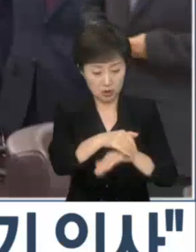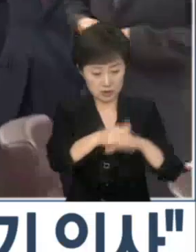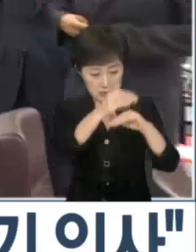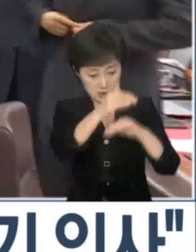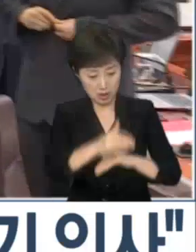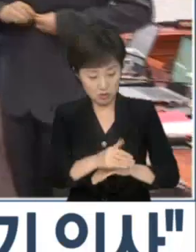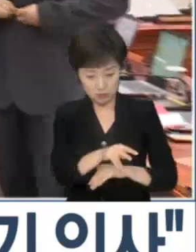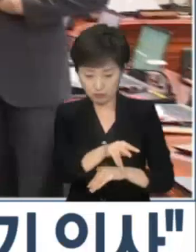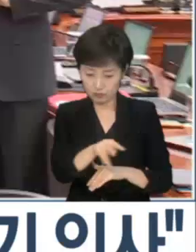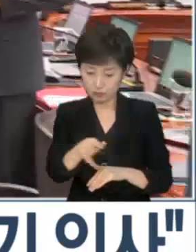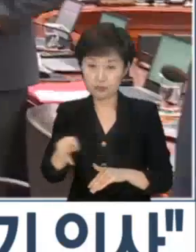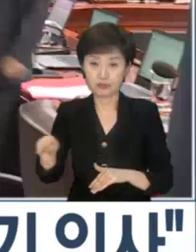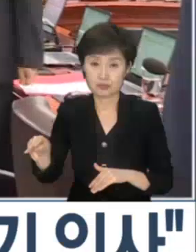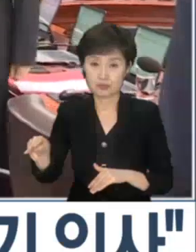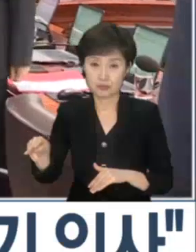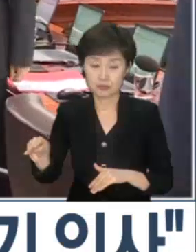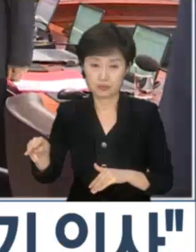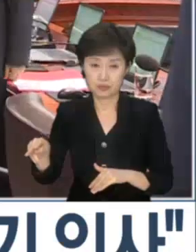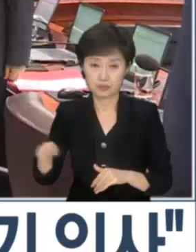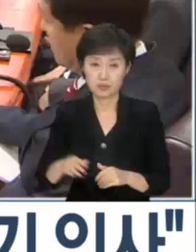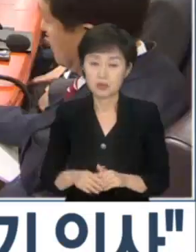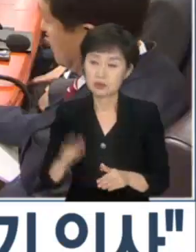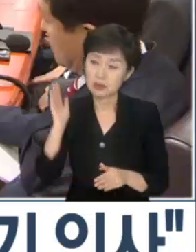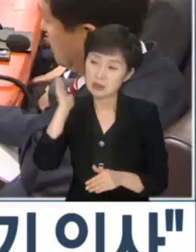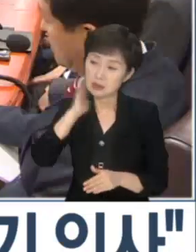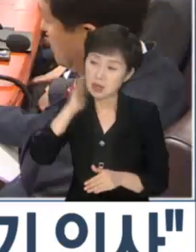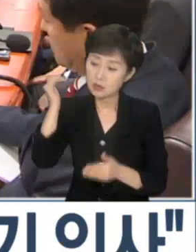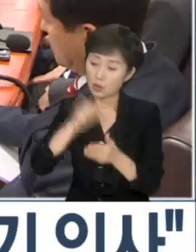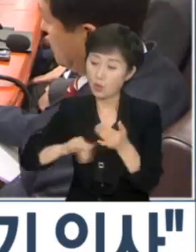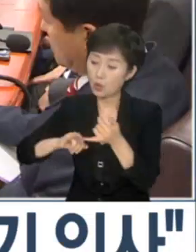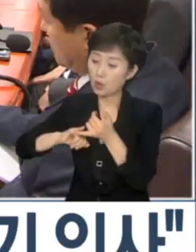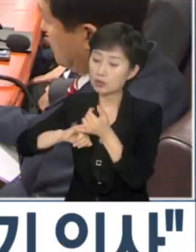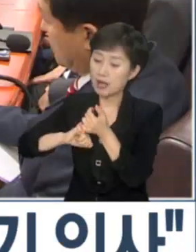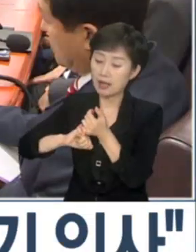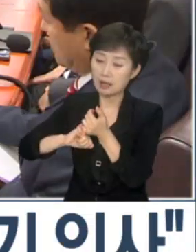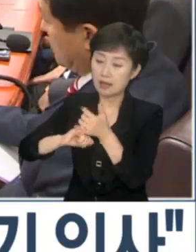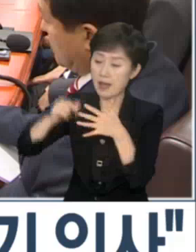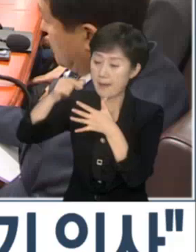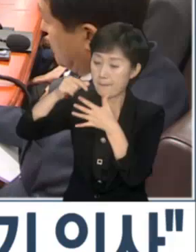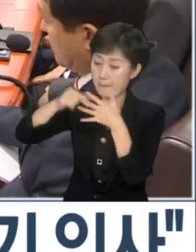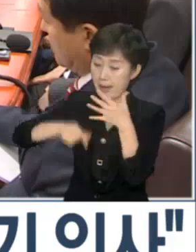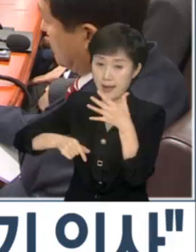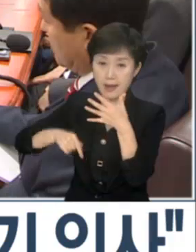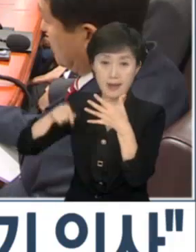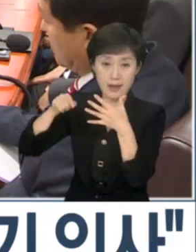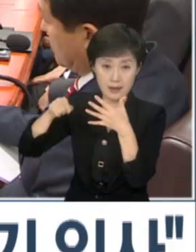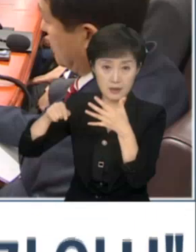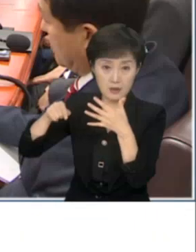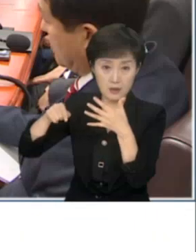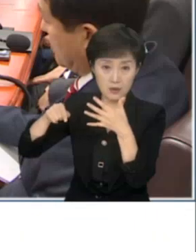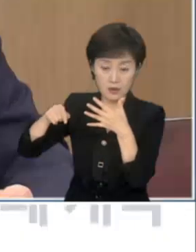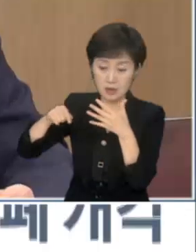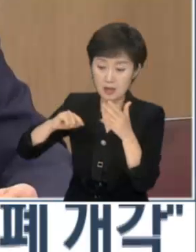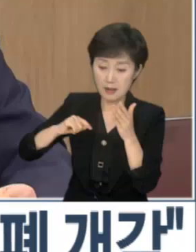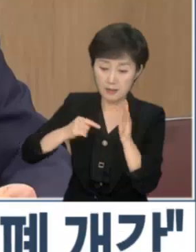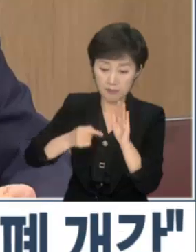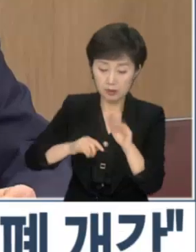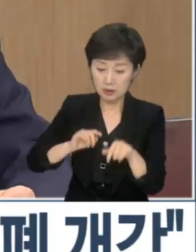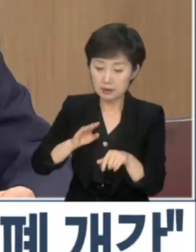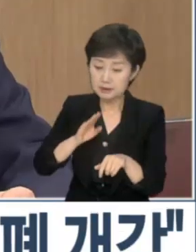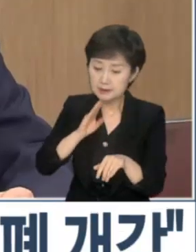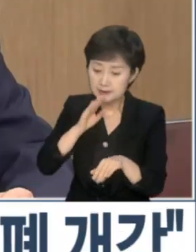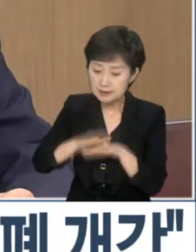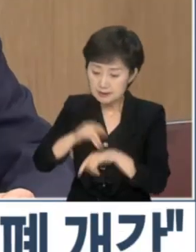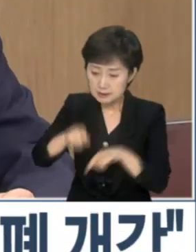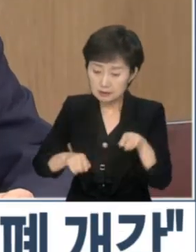지금 물론 뭐 공약 자체가 실현을 하자 그러면은 국민들이 피부적으로 느낄 수 있는 그런 정책들을 펼쳐